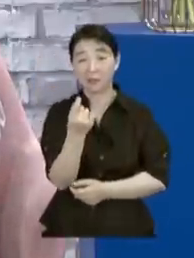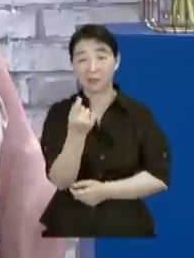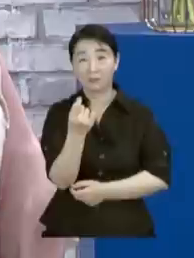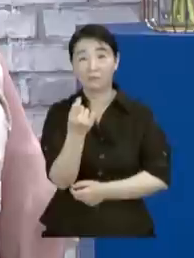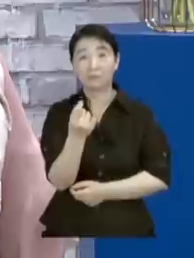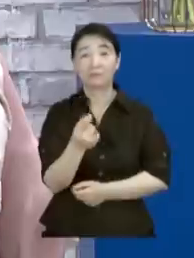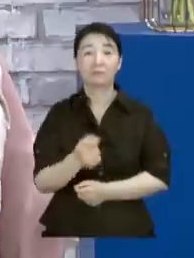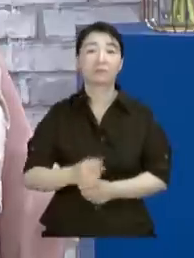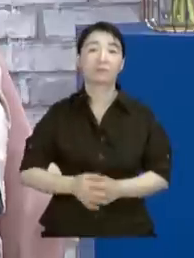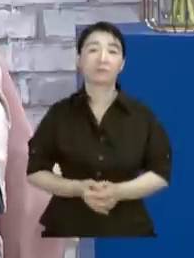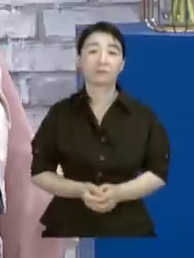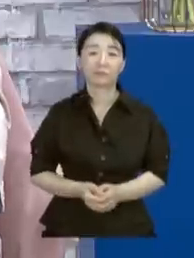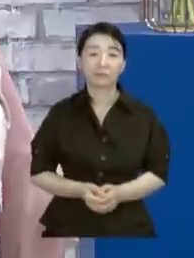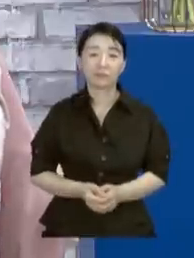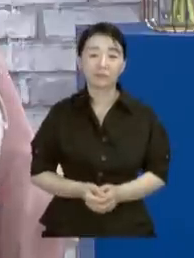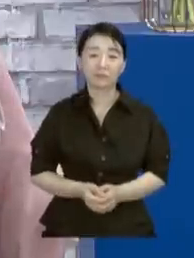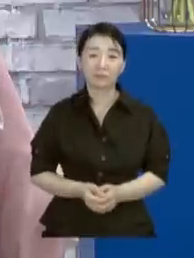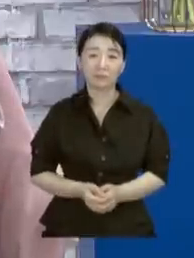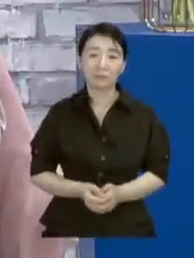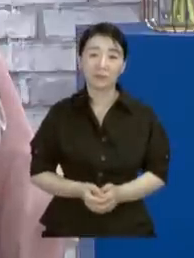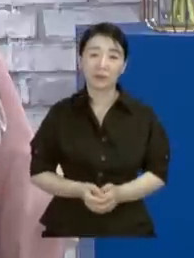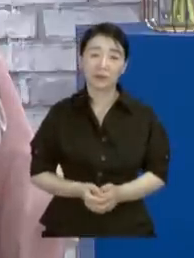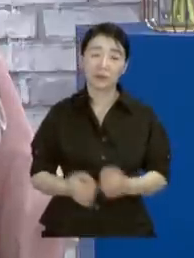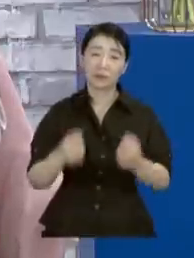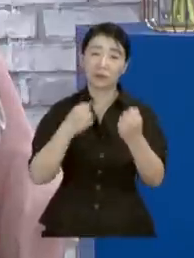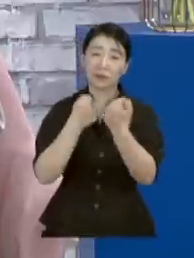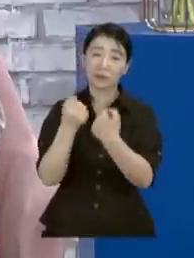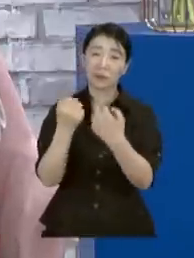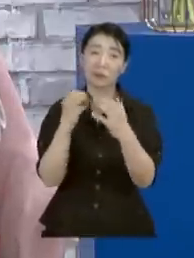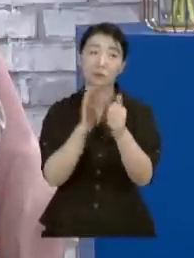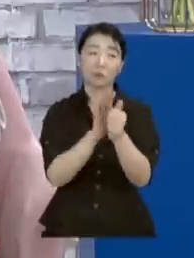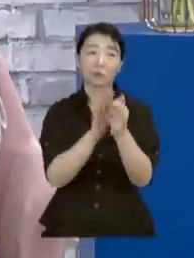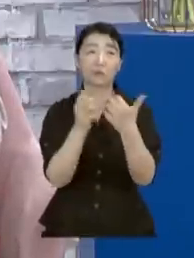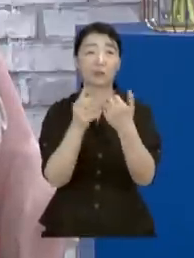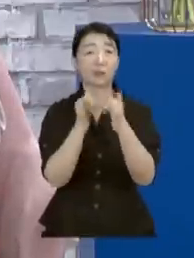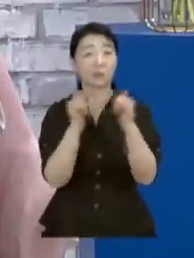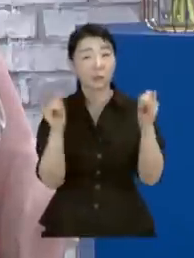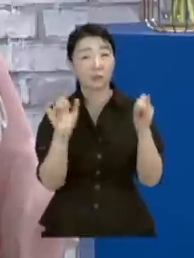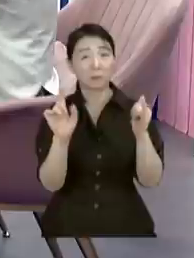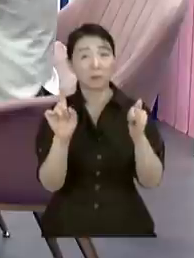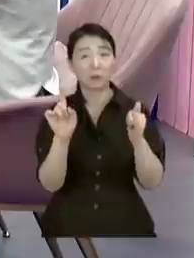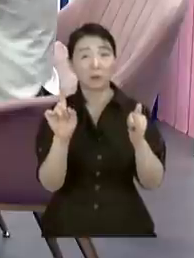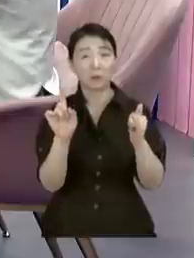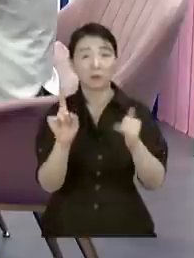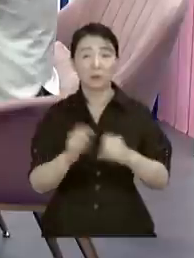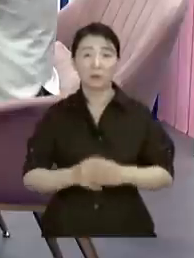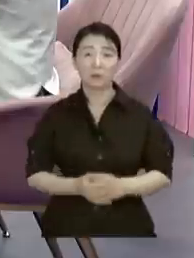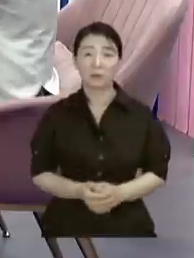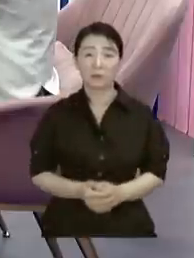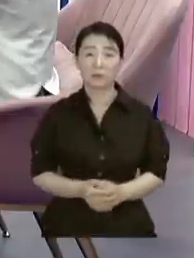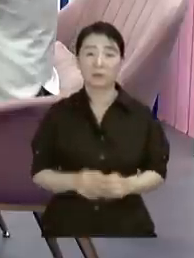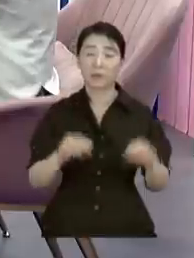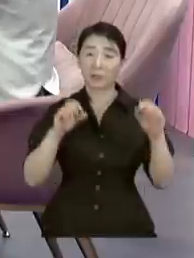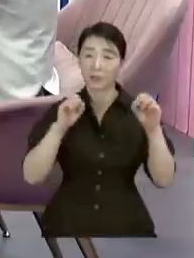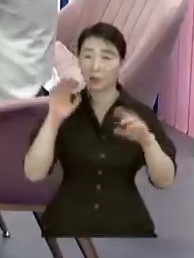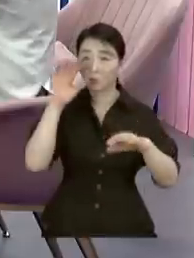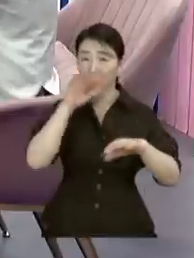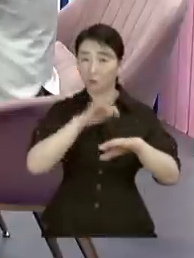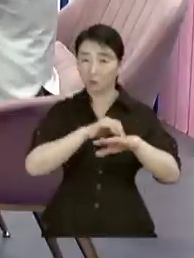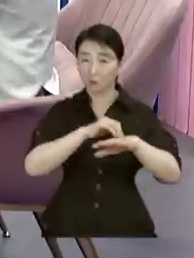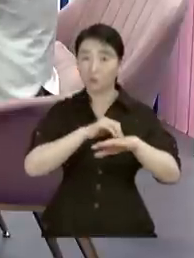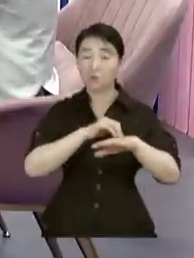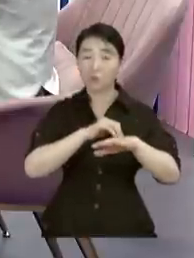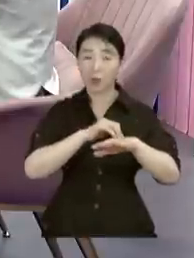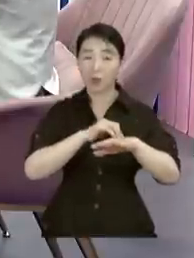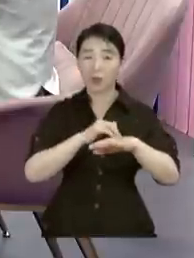그러니까요. 이게 무슨 일이 있어요, 그죠? 탈북민 상담사 이게 어떻게 무슨 계기가 있었어요? 제가 이제 선교 훈련을